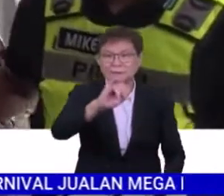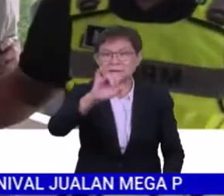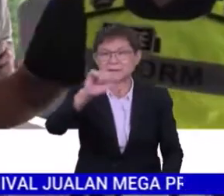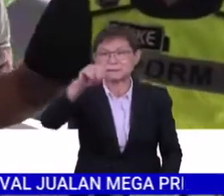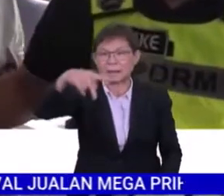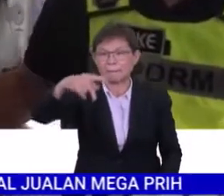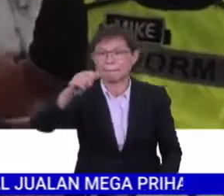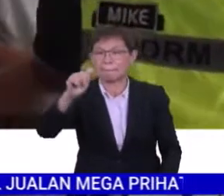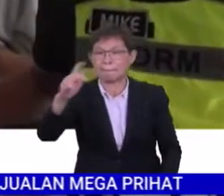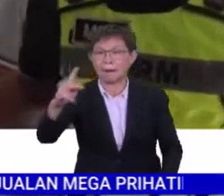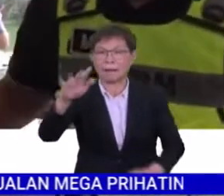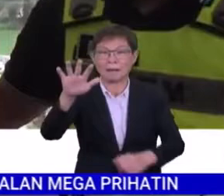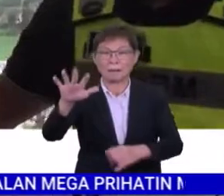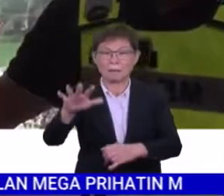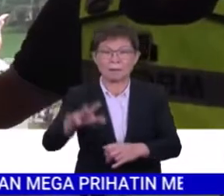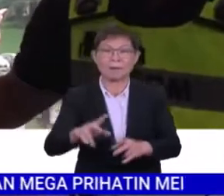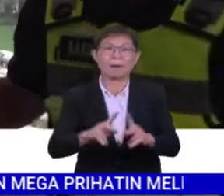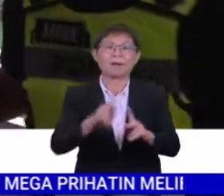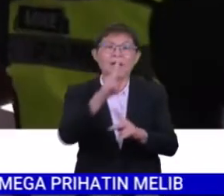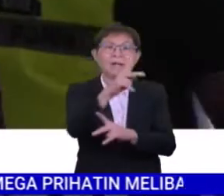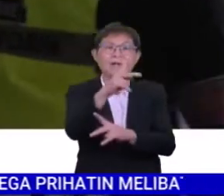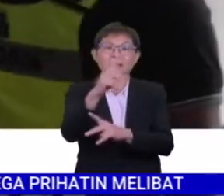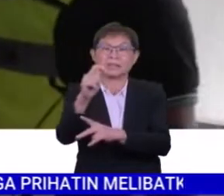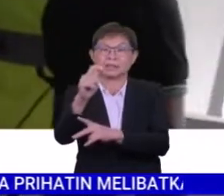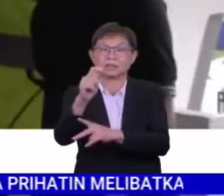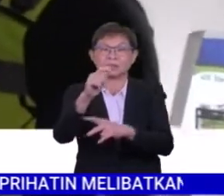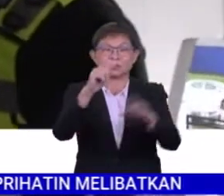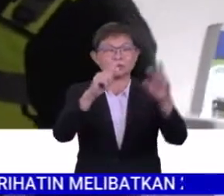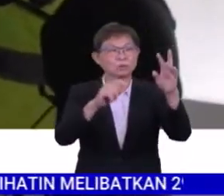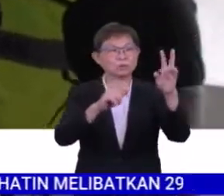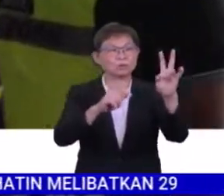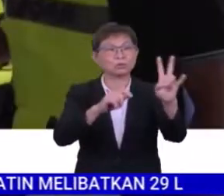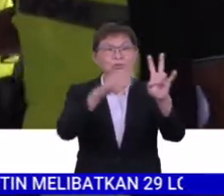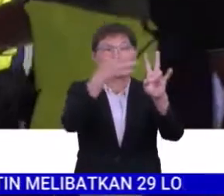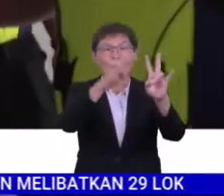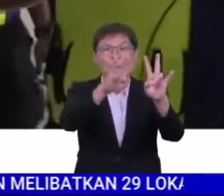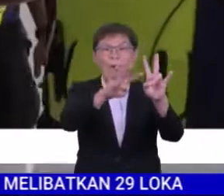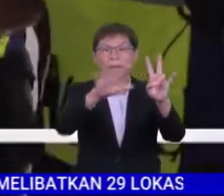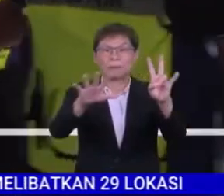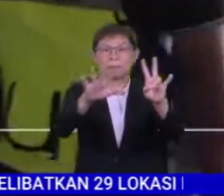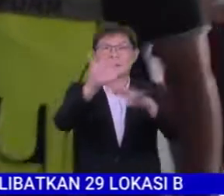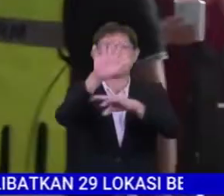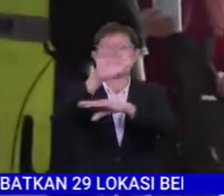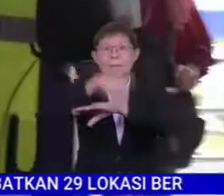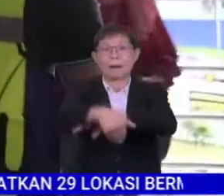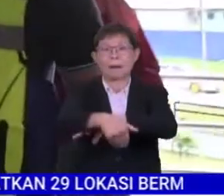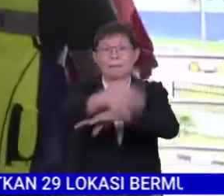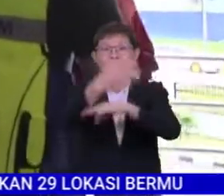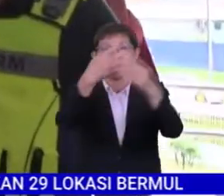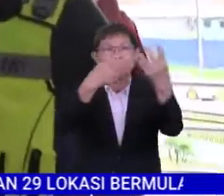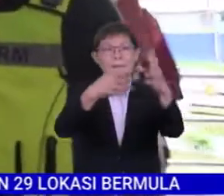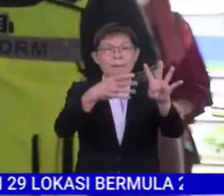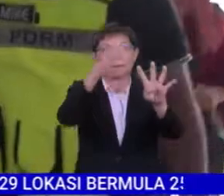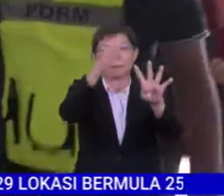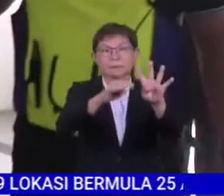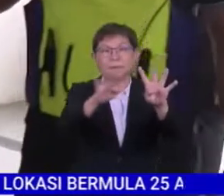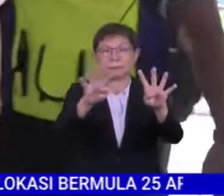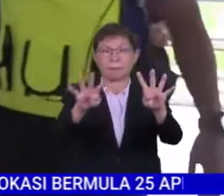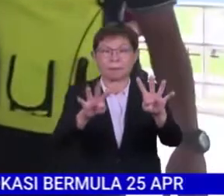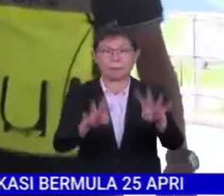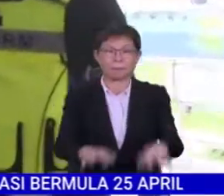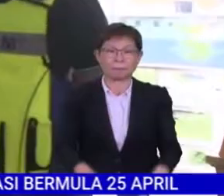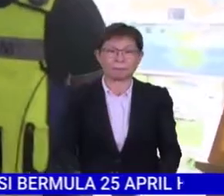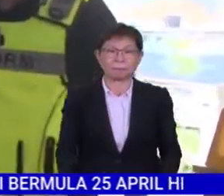lima kampung sedili kecil kototinggi 745 malam 14april pendakwaan dikendalikan